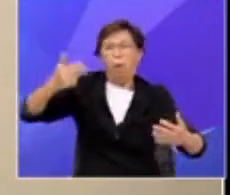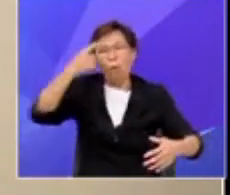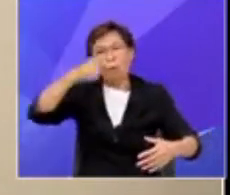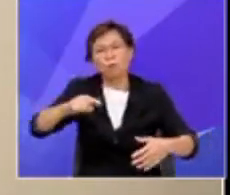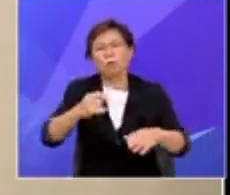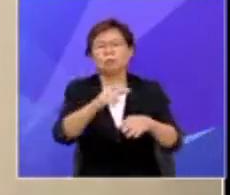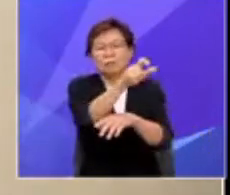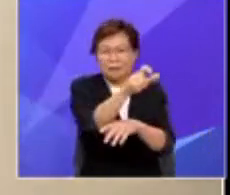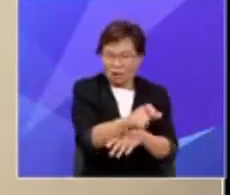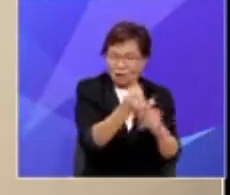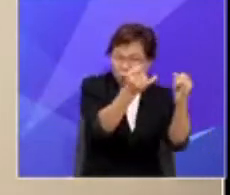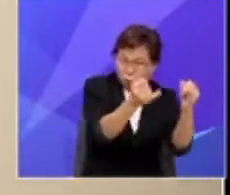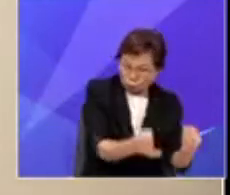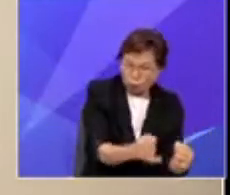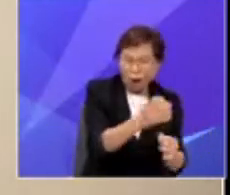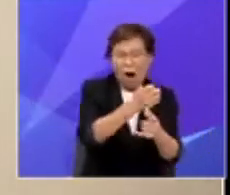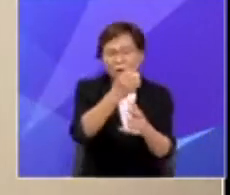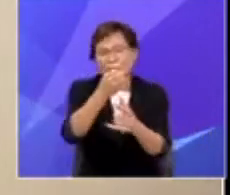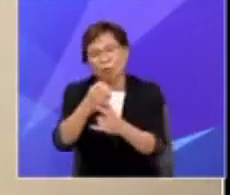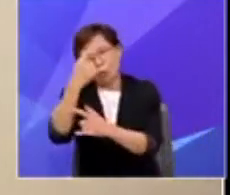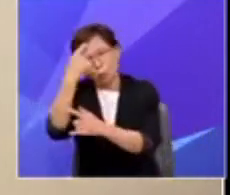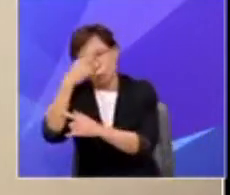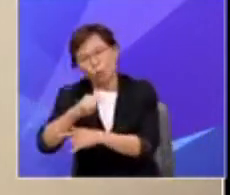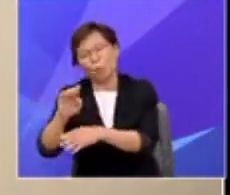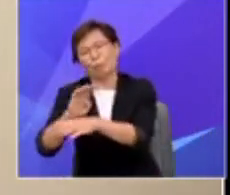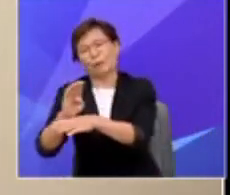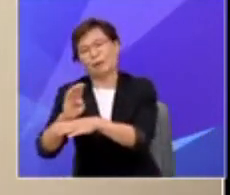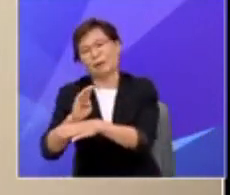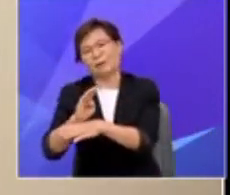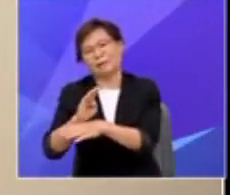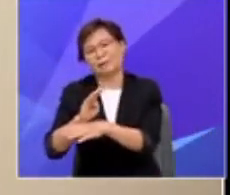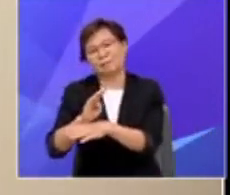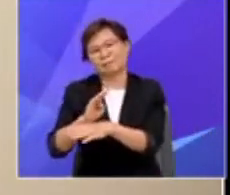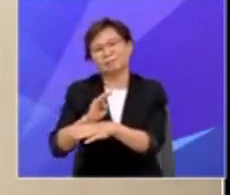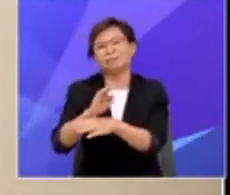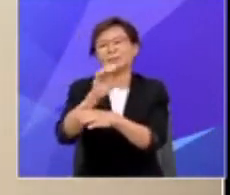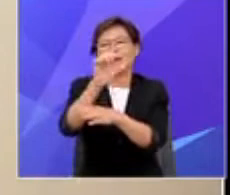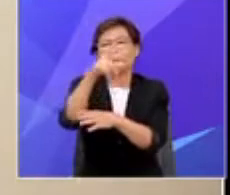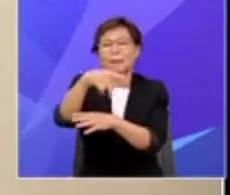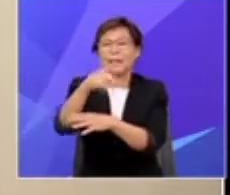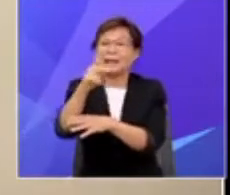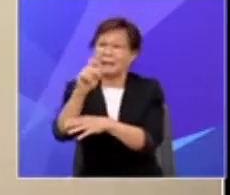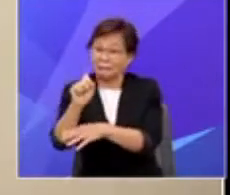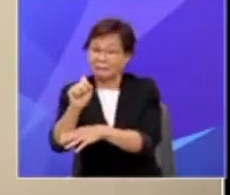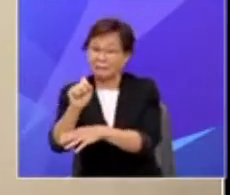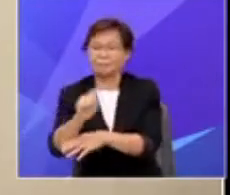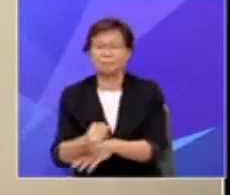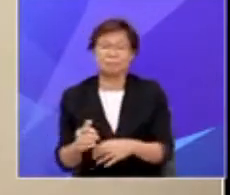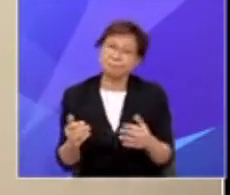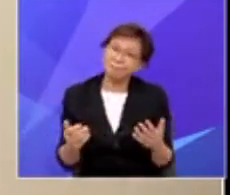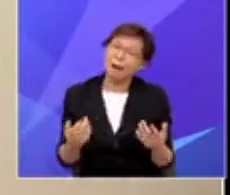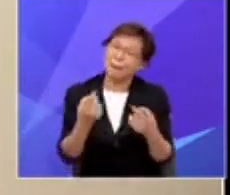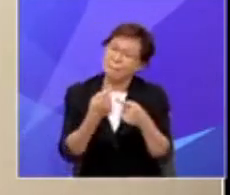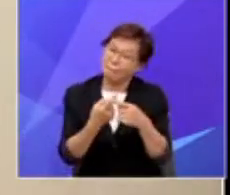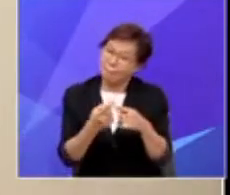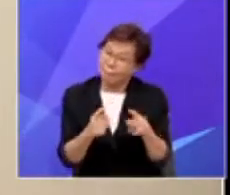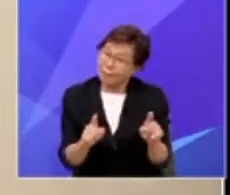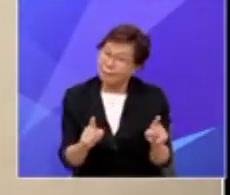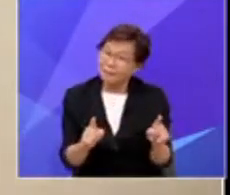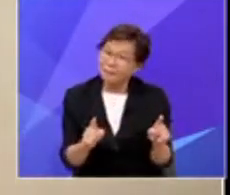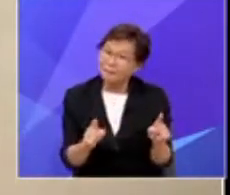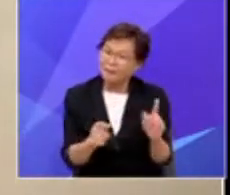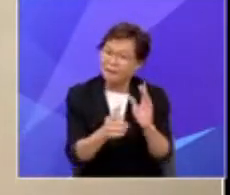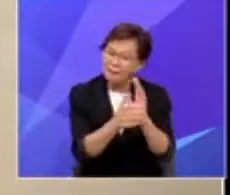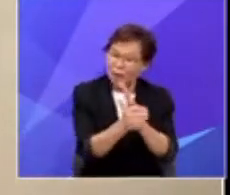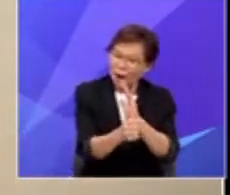saja untuk individu-individu maupun untuk penjagaan kecil dan sederhana bgs namun demikian Om